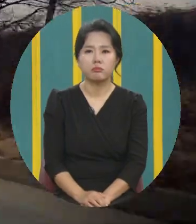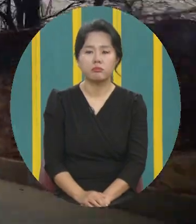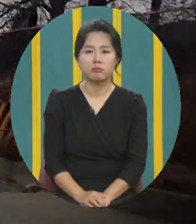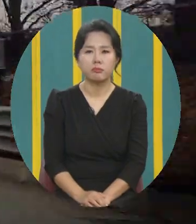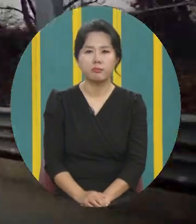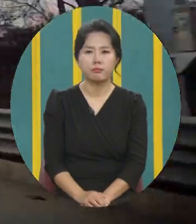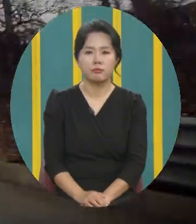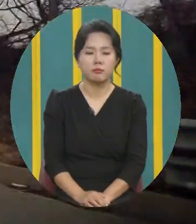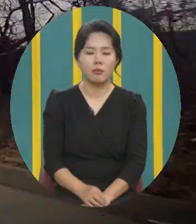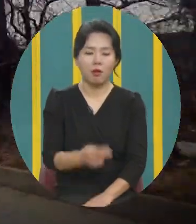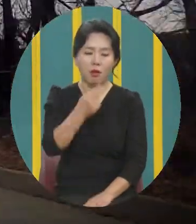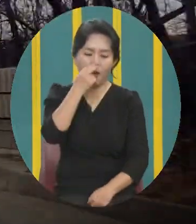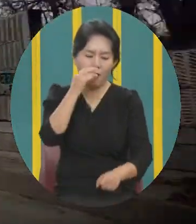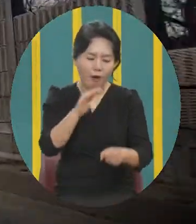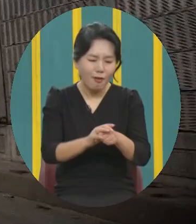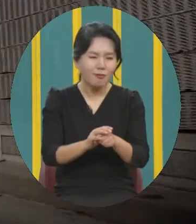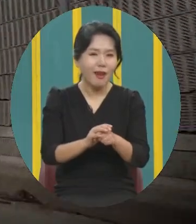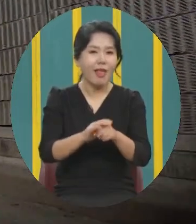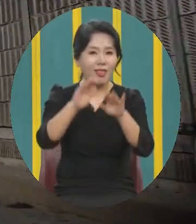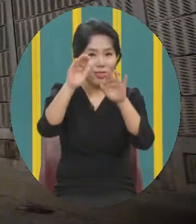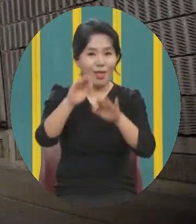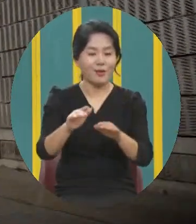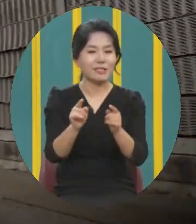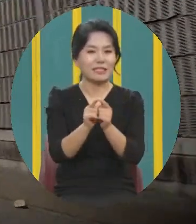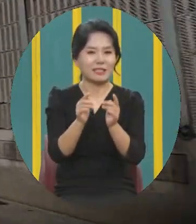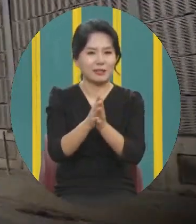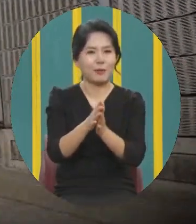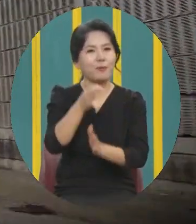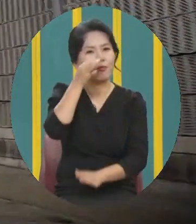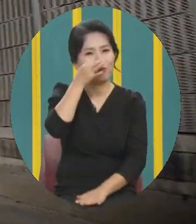그 기막힌 속사정을 알아봤습니다.